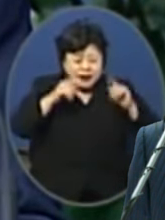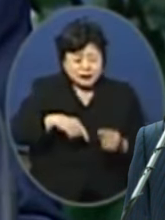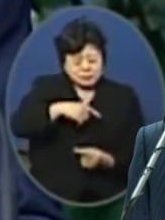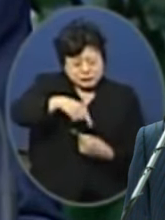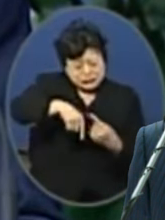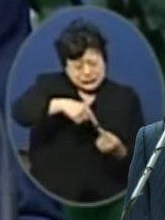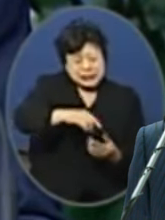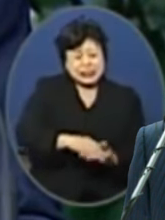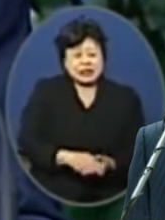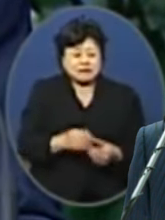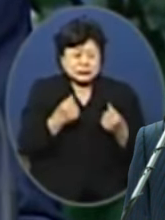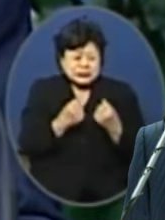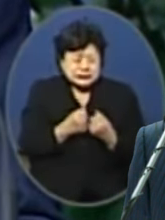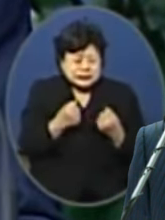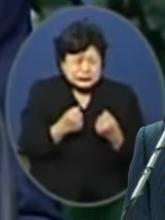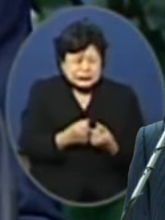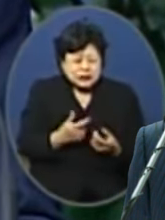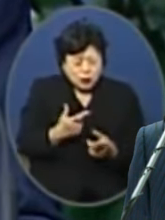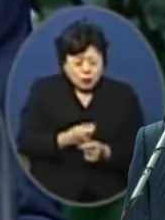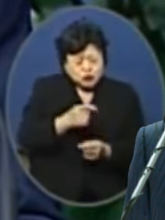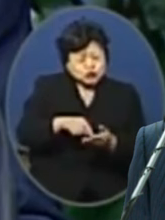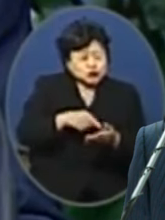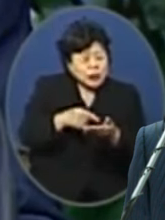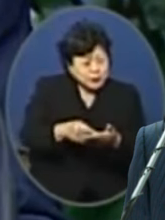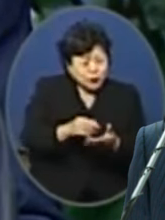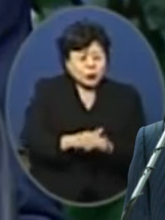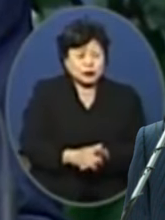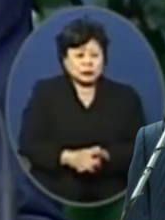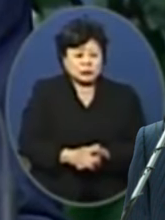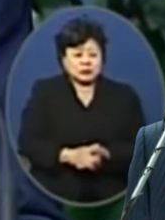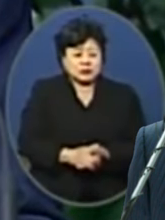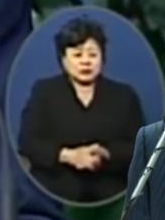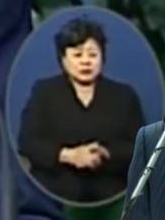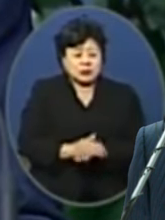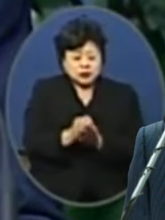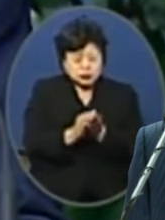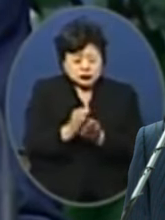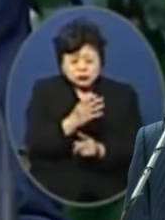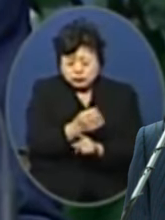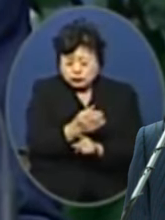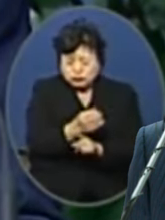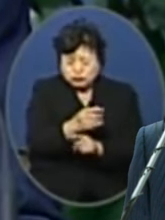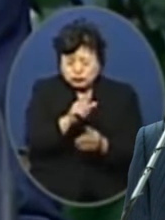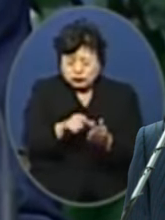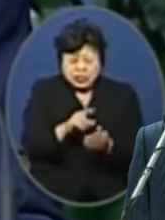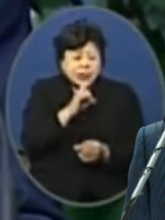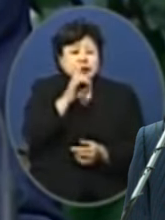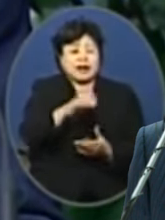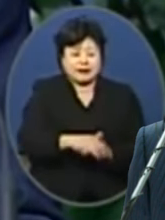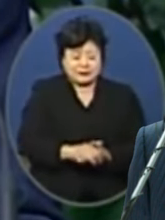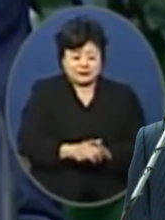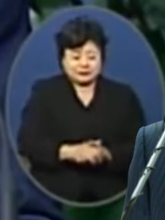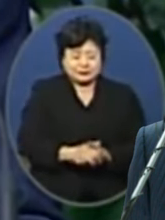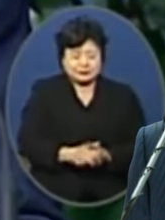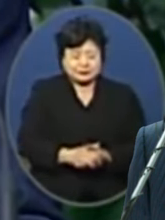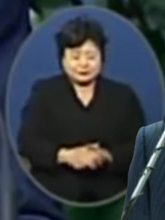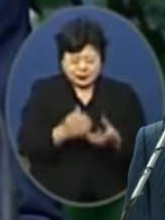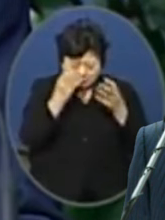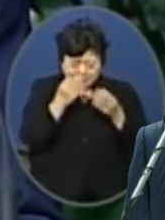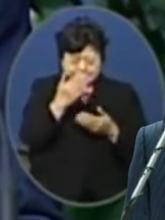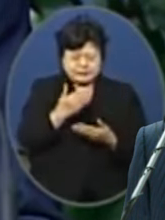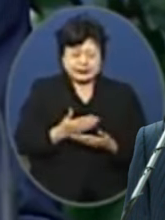하고 싸우고 원수를 갚고 하면 진주가 될 시간이 없어요 그러나 고난을 내가